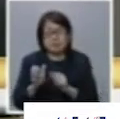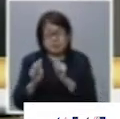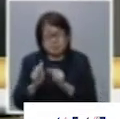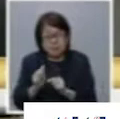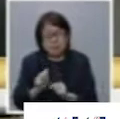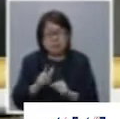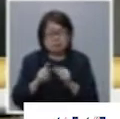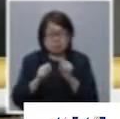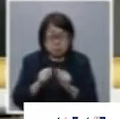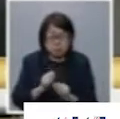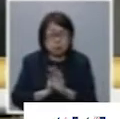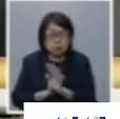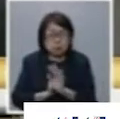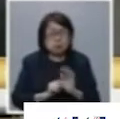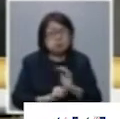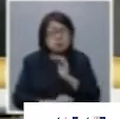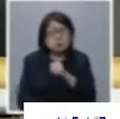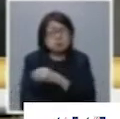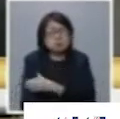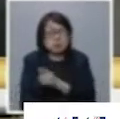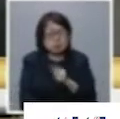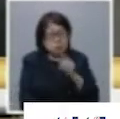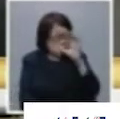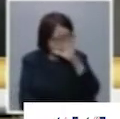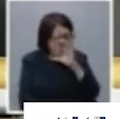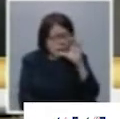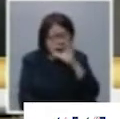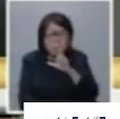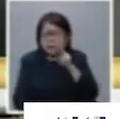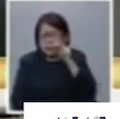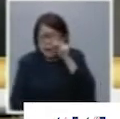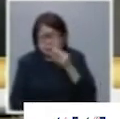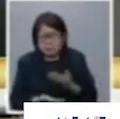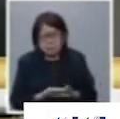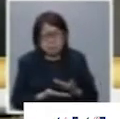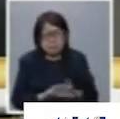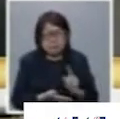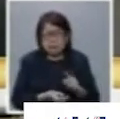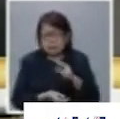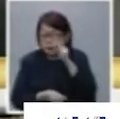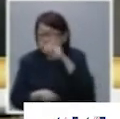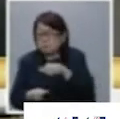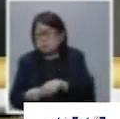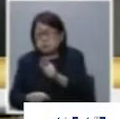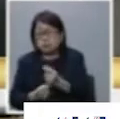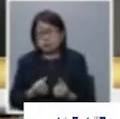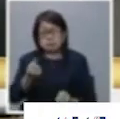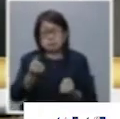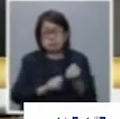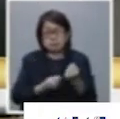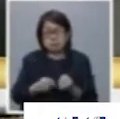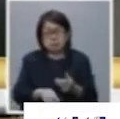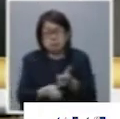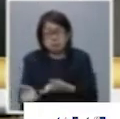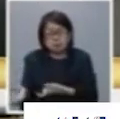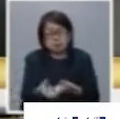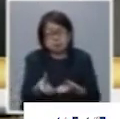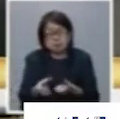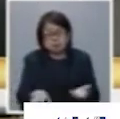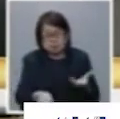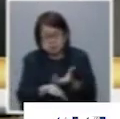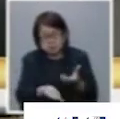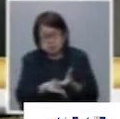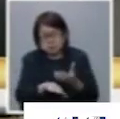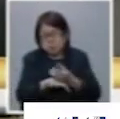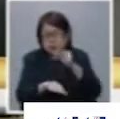ะต้องใช้เงินสำหรับจัดหาน้ำนะครับน้ำมีที่ไหนต้องเอารถดับเพลิงไปใส่เอามานะครับ